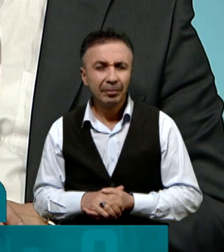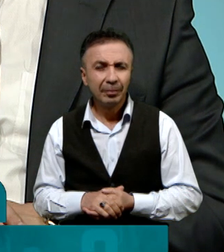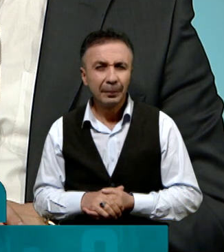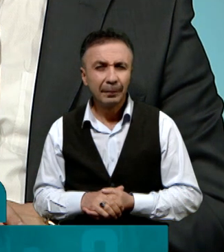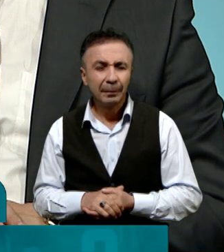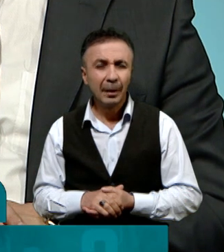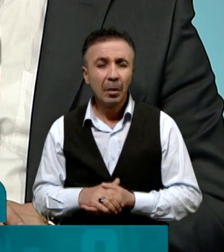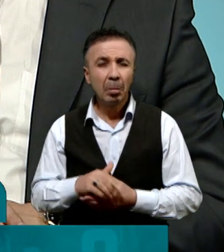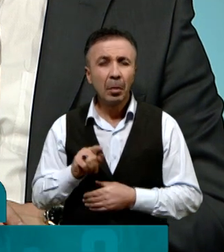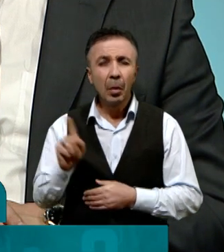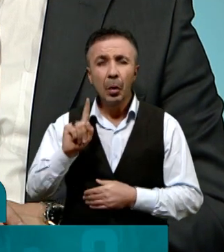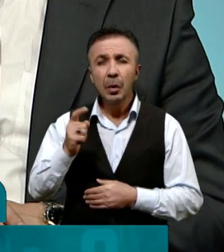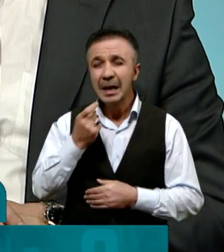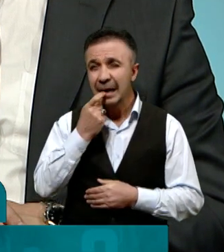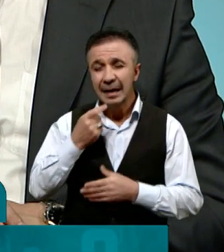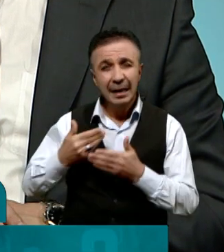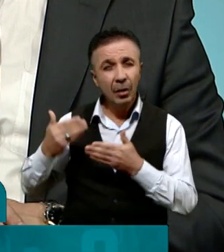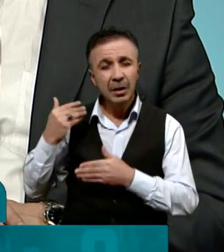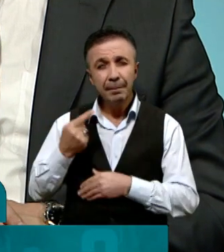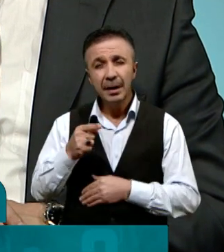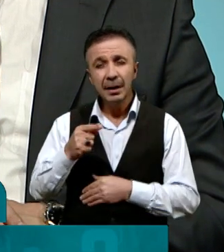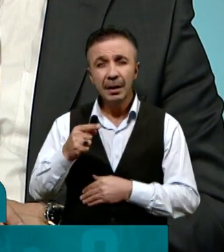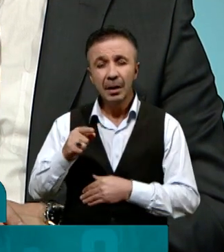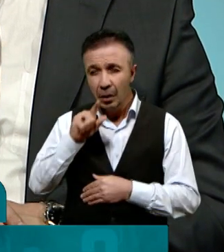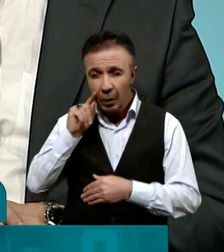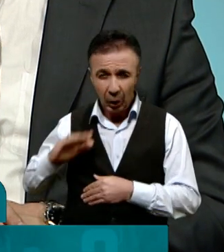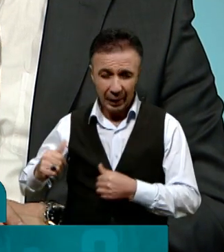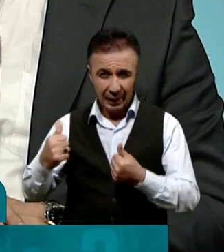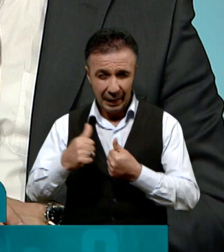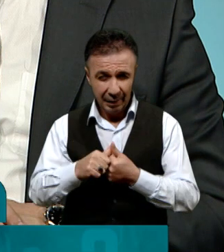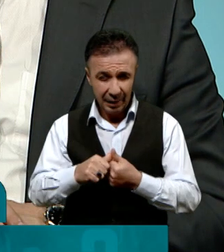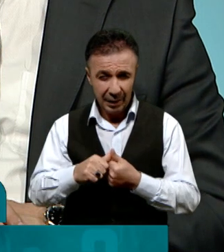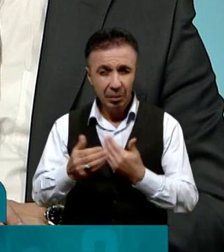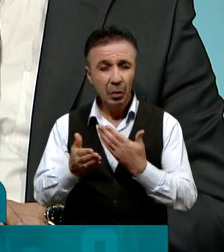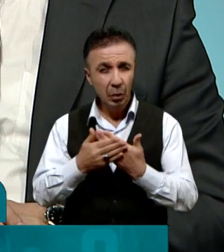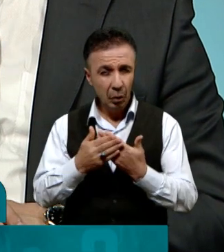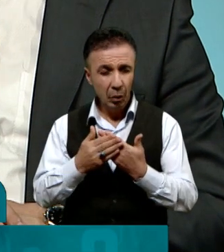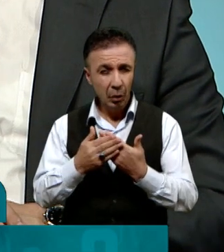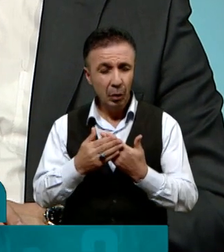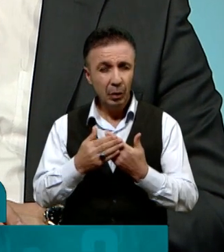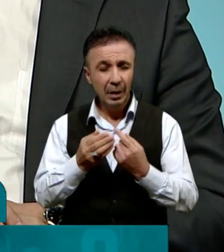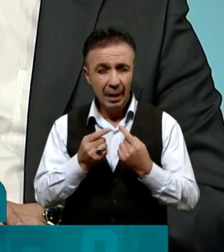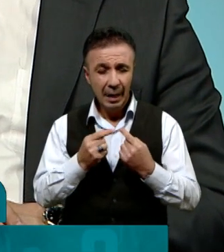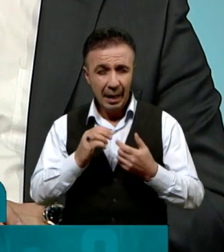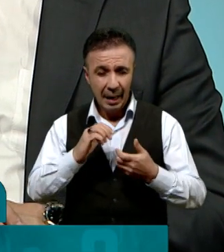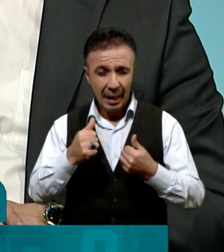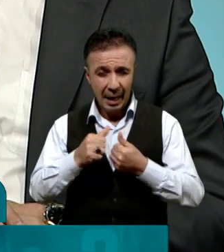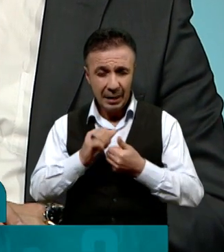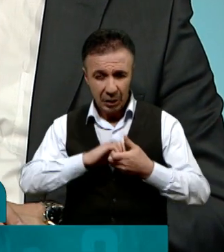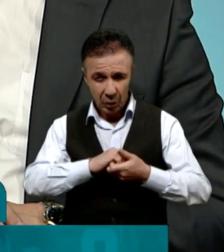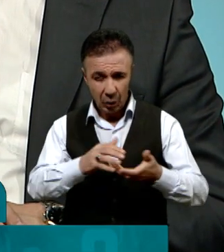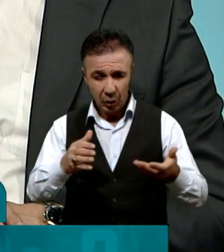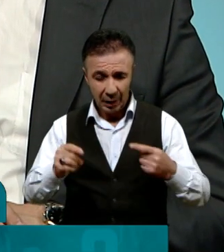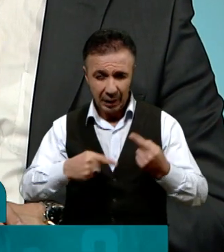Bundan 10 sene önce ben de bir oğlan verdim. Düğünümüz oldu. Çevremiz tabii eş dost geldiler düğüne.